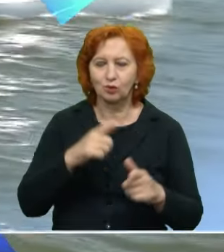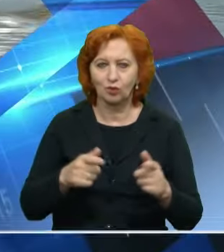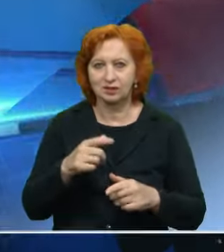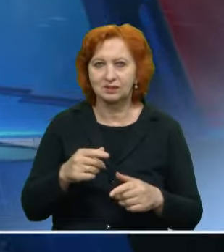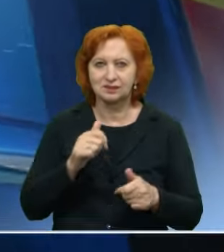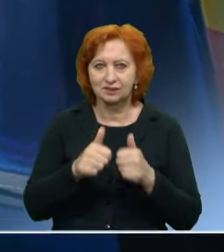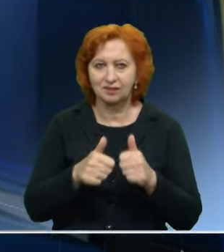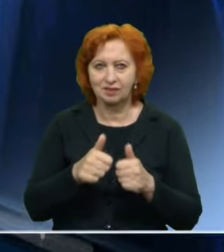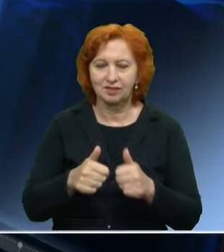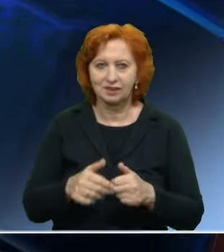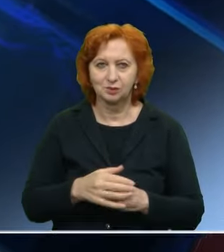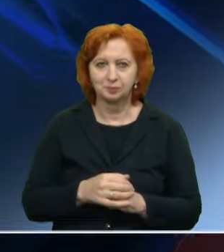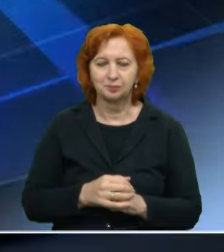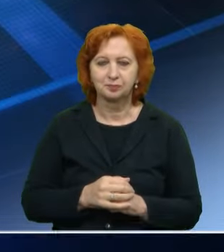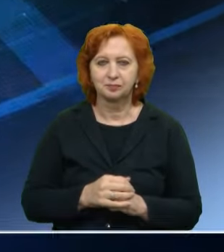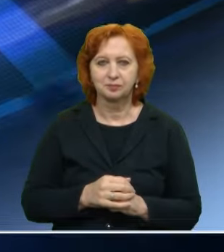соревнованиям.